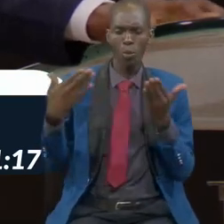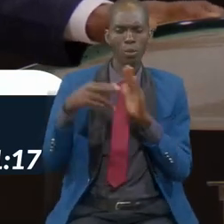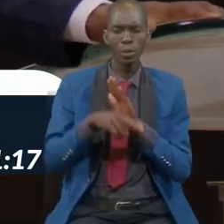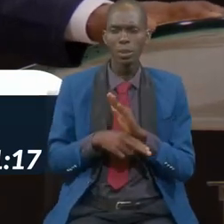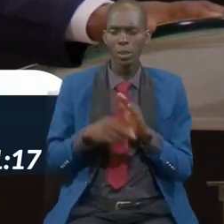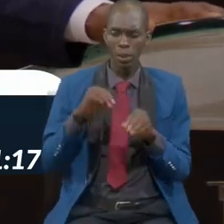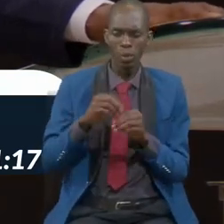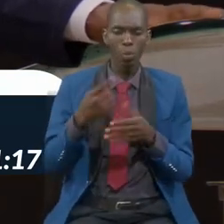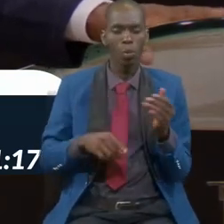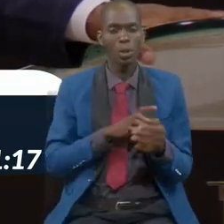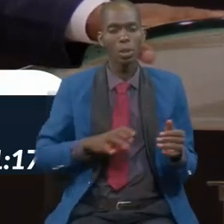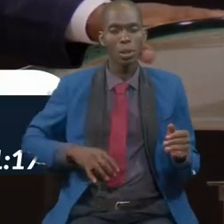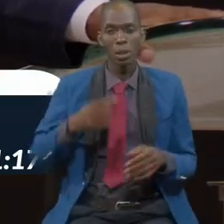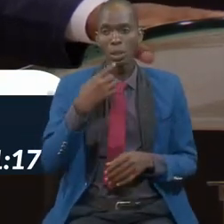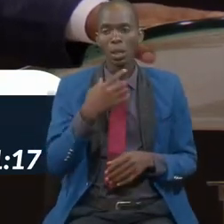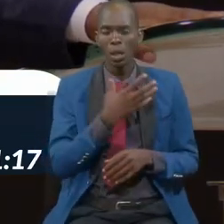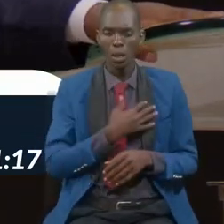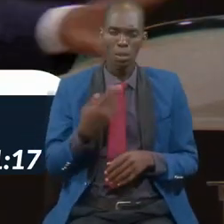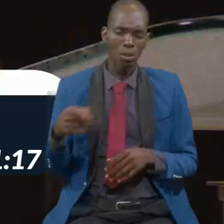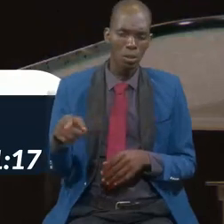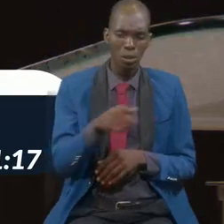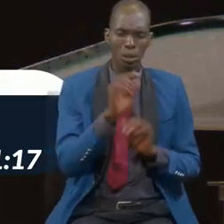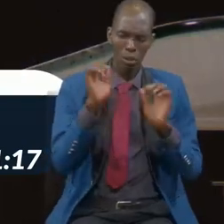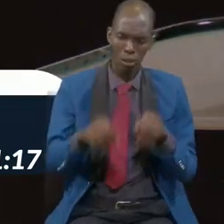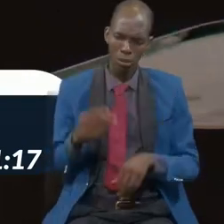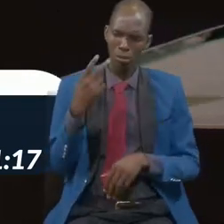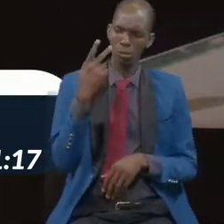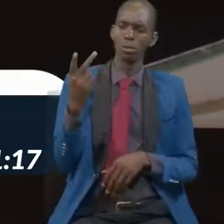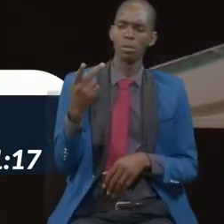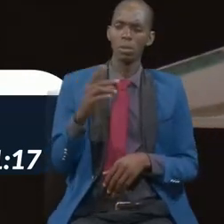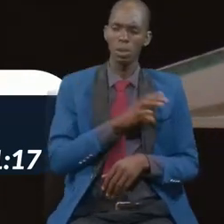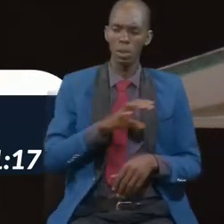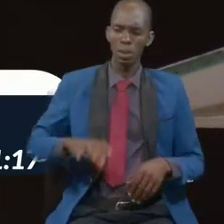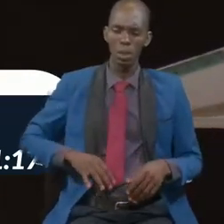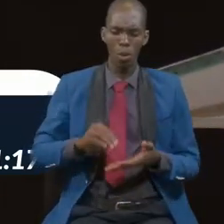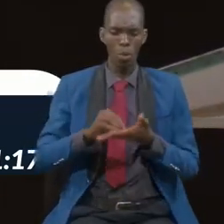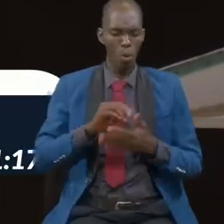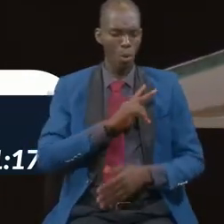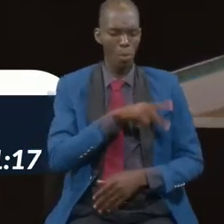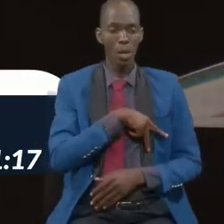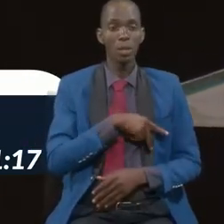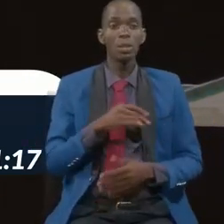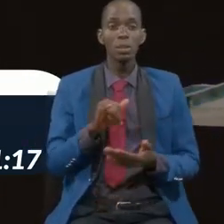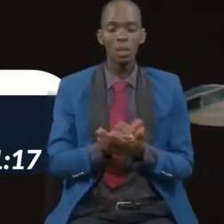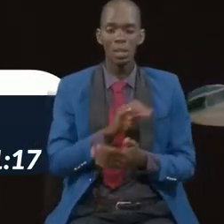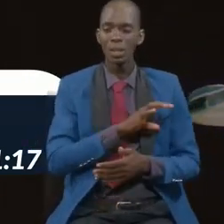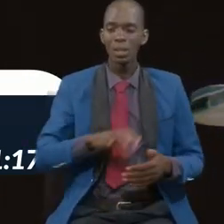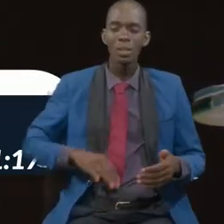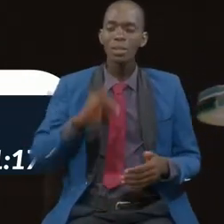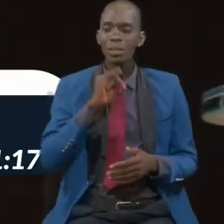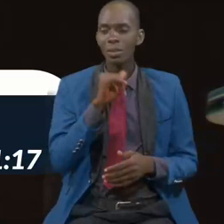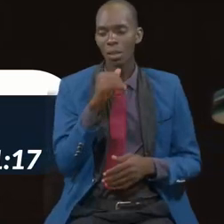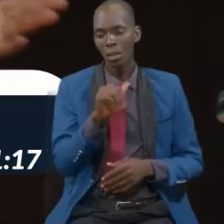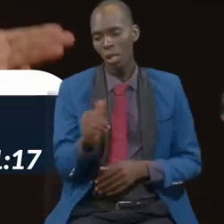la sincérité, la transparence dans ses paroles. Ils ont vu sa personnalité. Il n'est pas une personne,